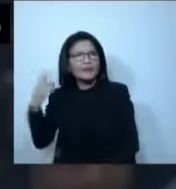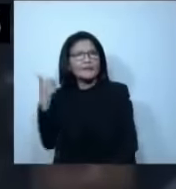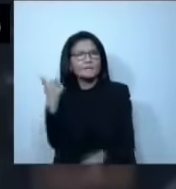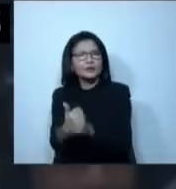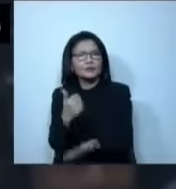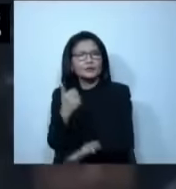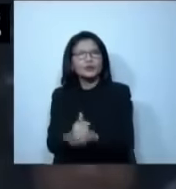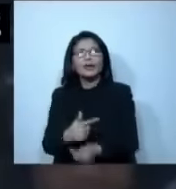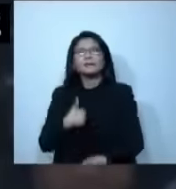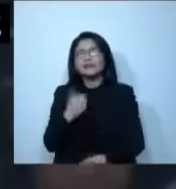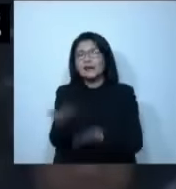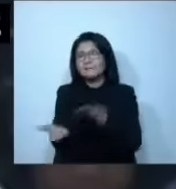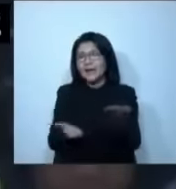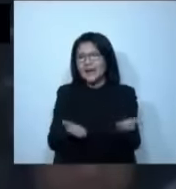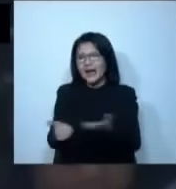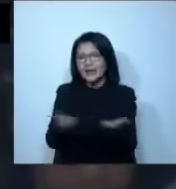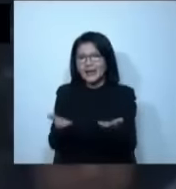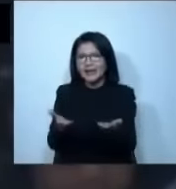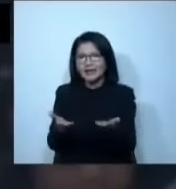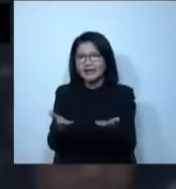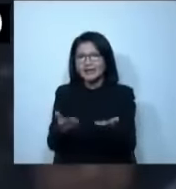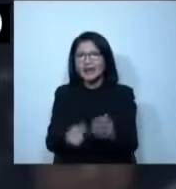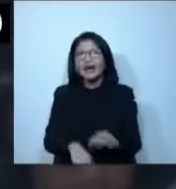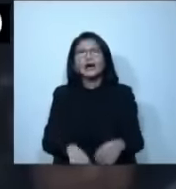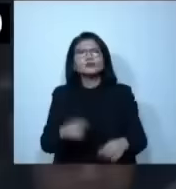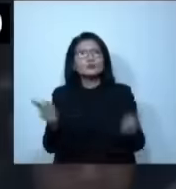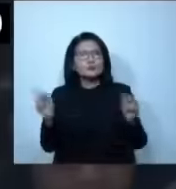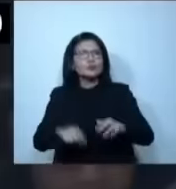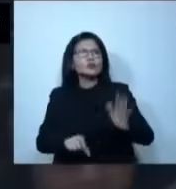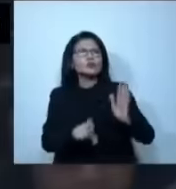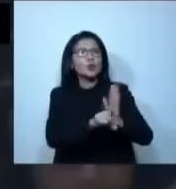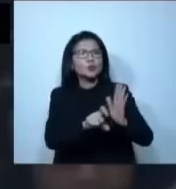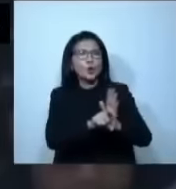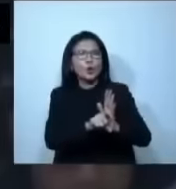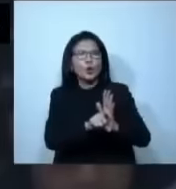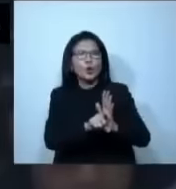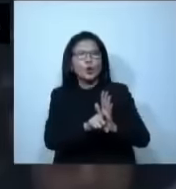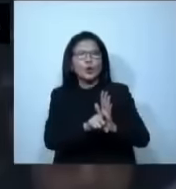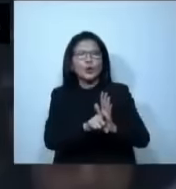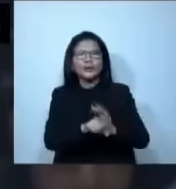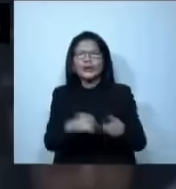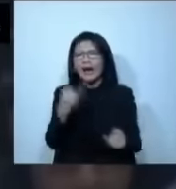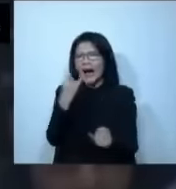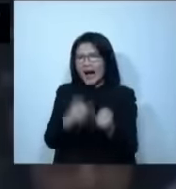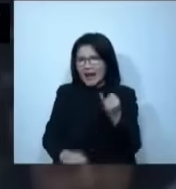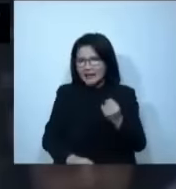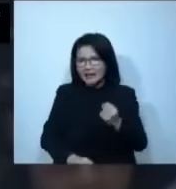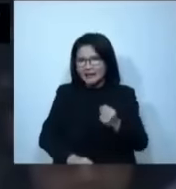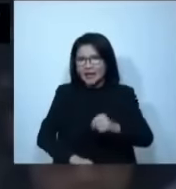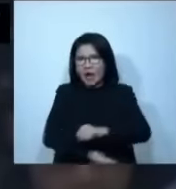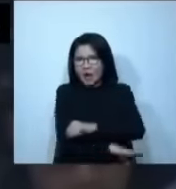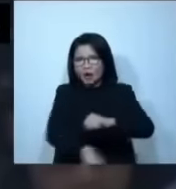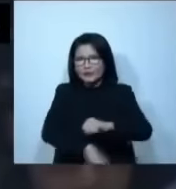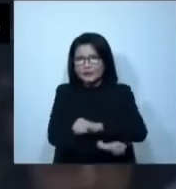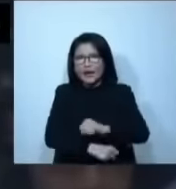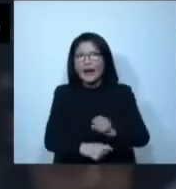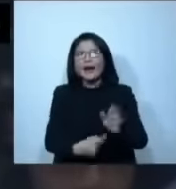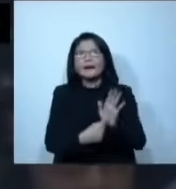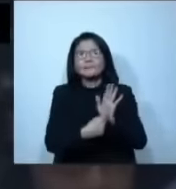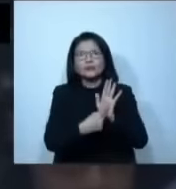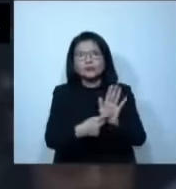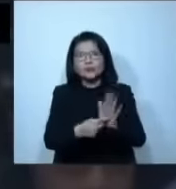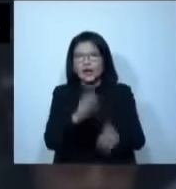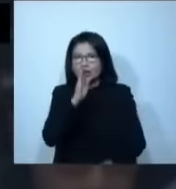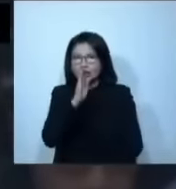betul-betul bisa melayani dengan memberikan teladan dari pemimpin tertinggi. Yang anti korupsi, yang menunjukkan integritas,